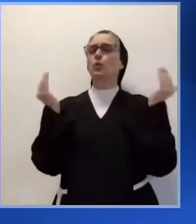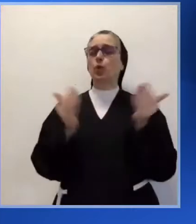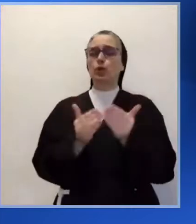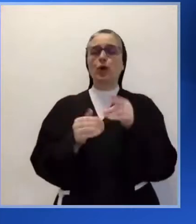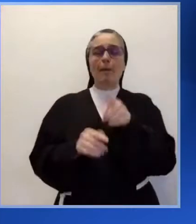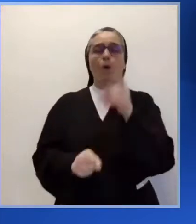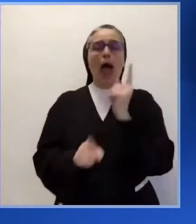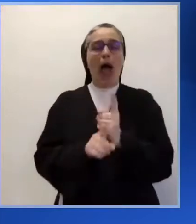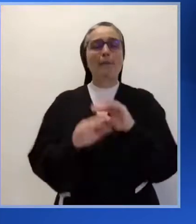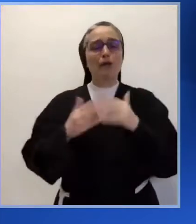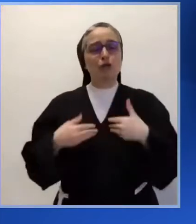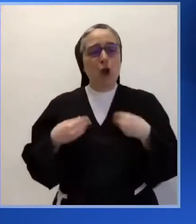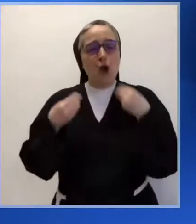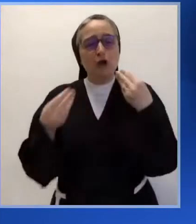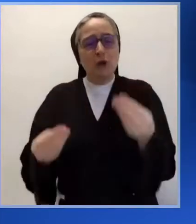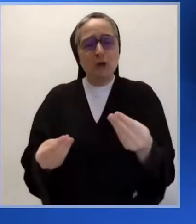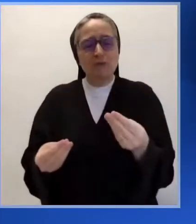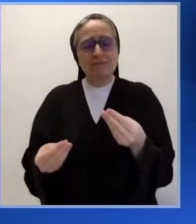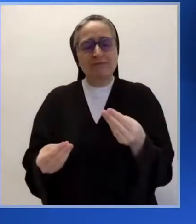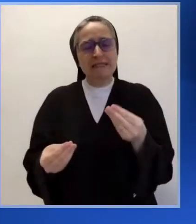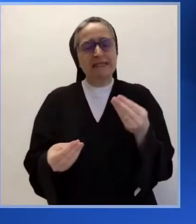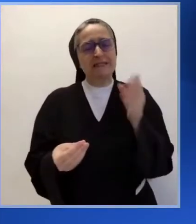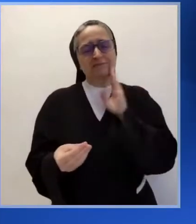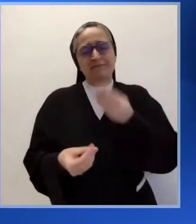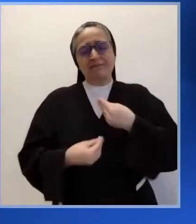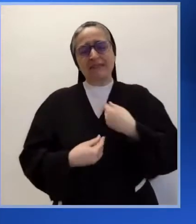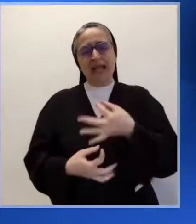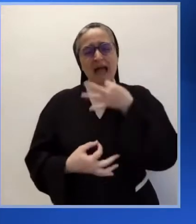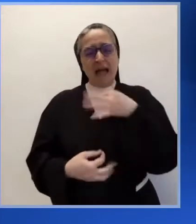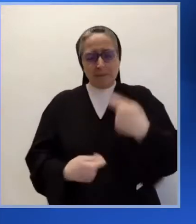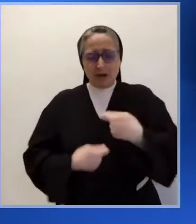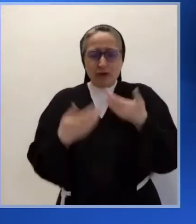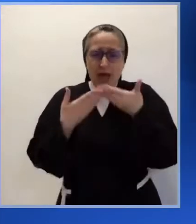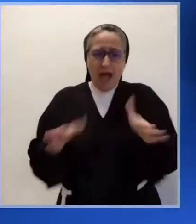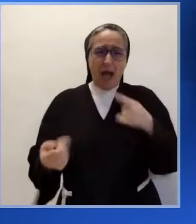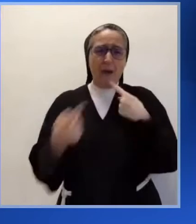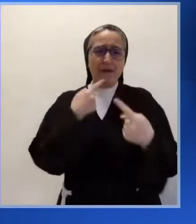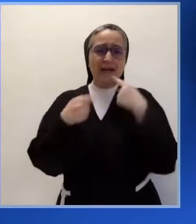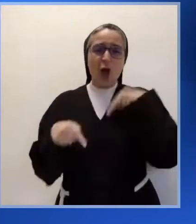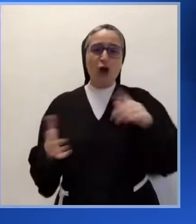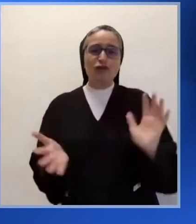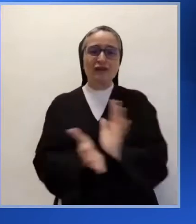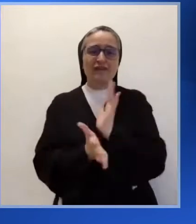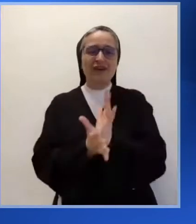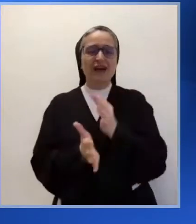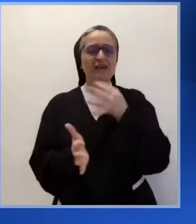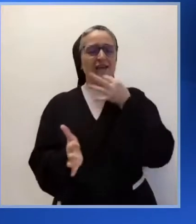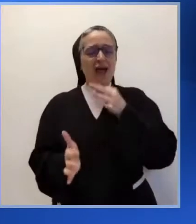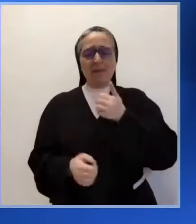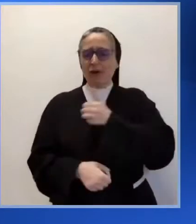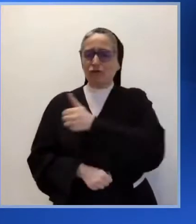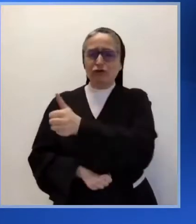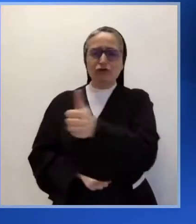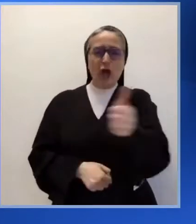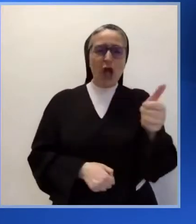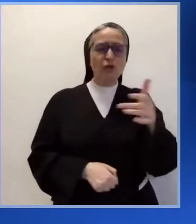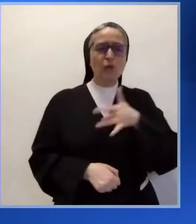chiediamo la forza di aprirci al dialogo. In questo giorno di festa lo imploriamo di suscitare nei cuori di